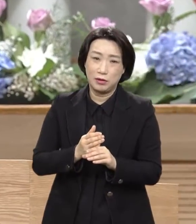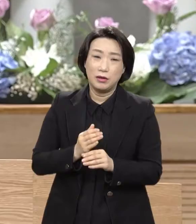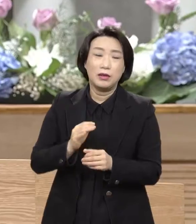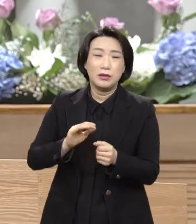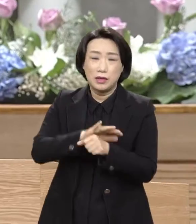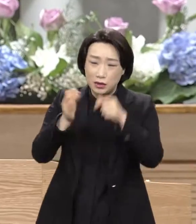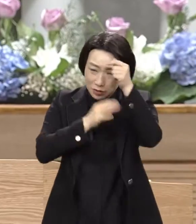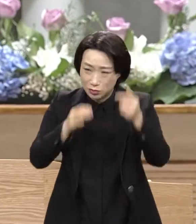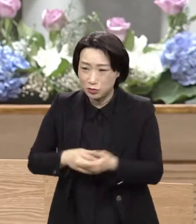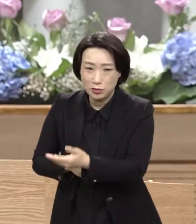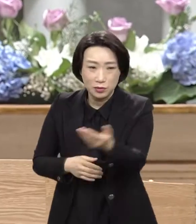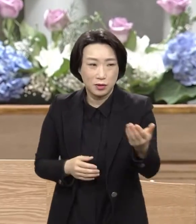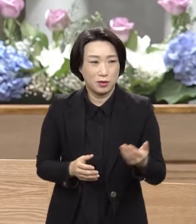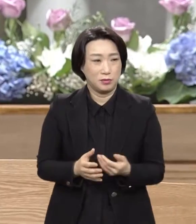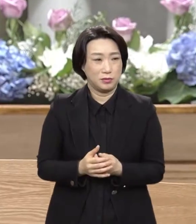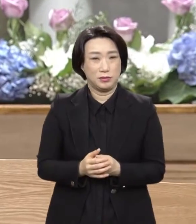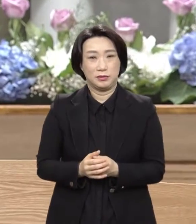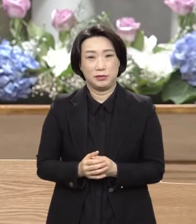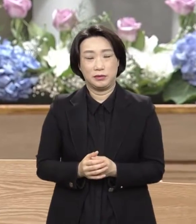사랑하는 여러분들이요,